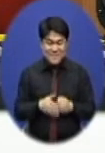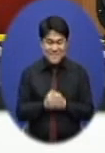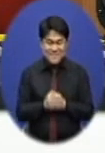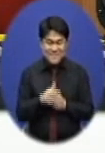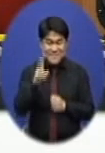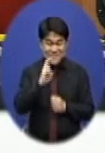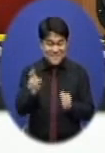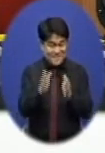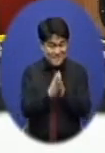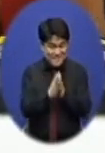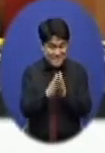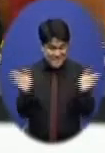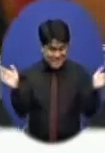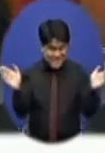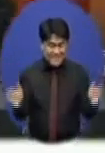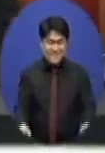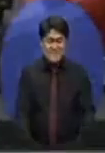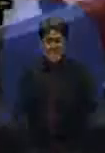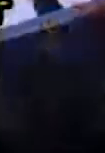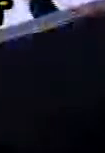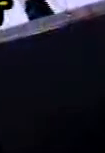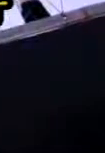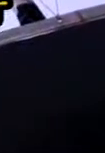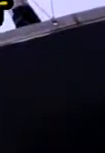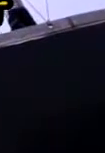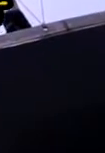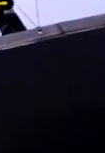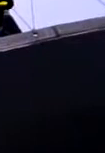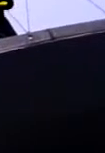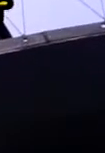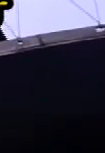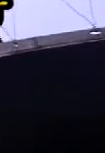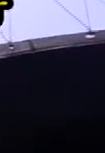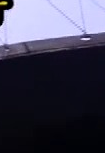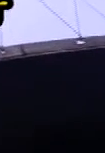춘향아 음악 주세요. 주세요.